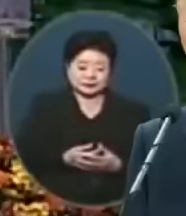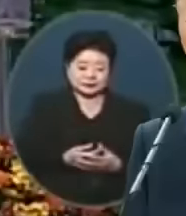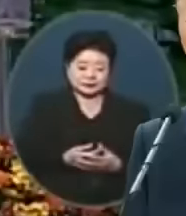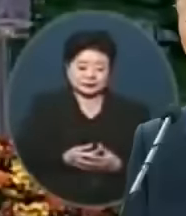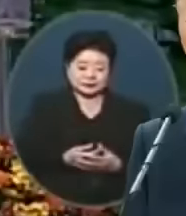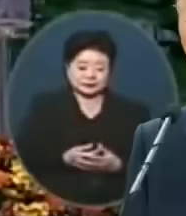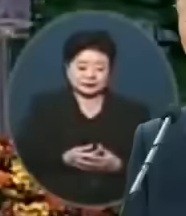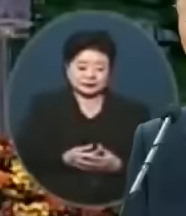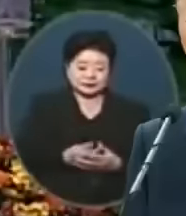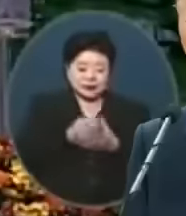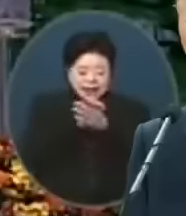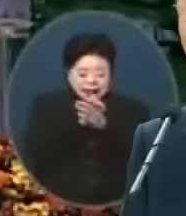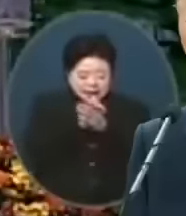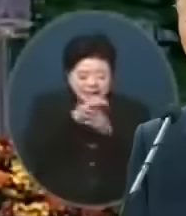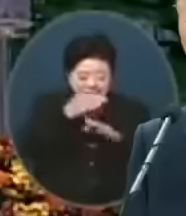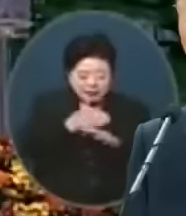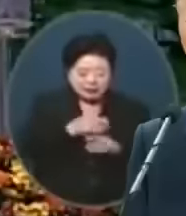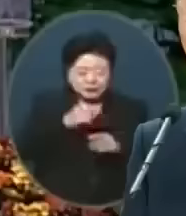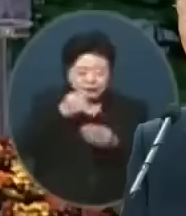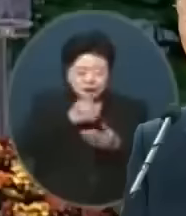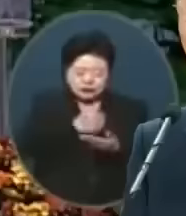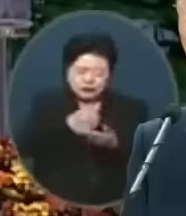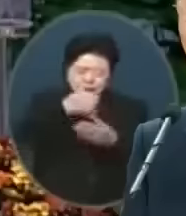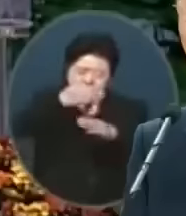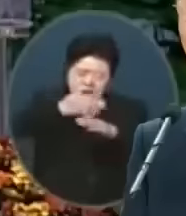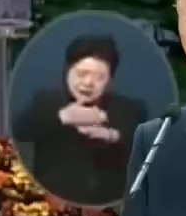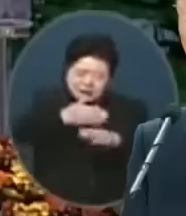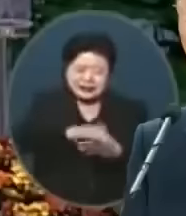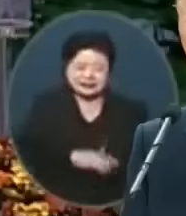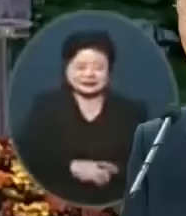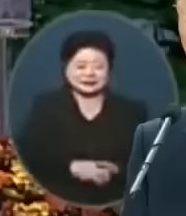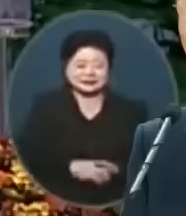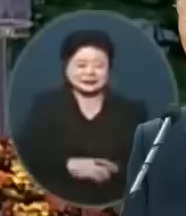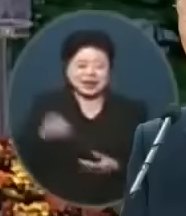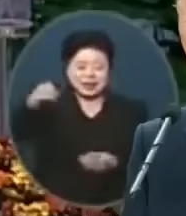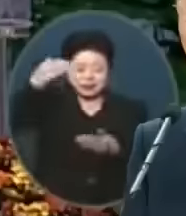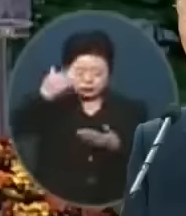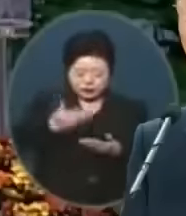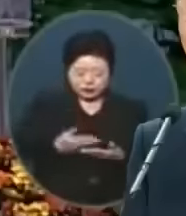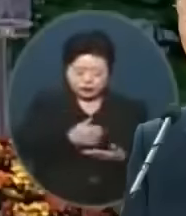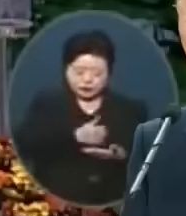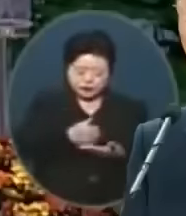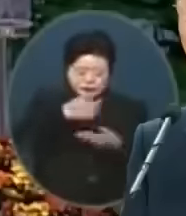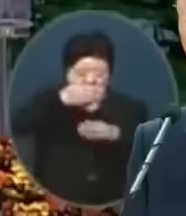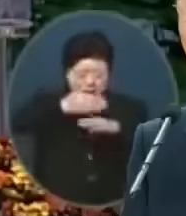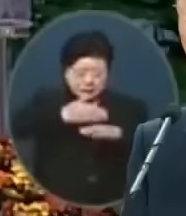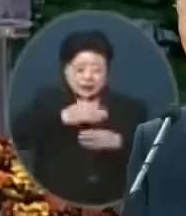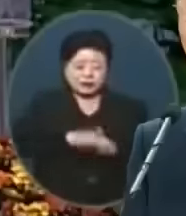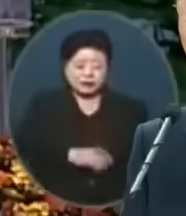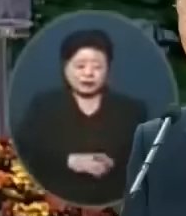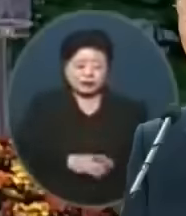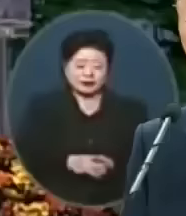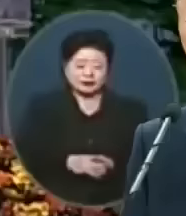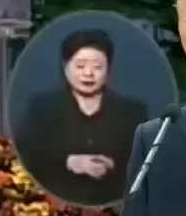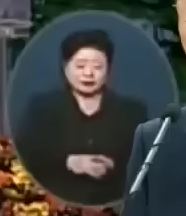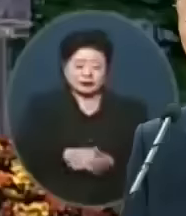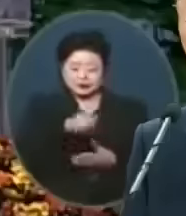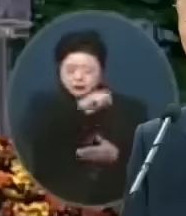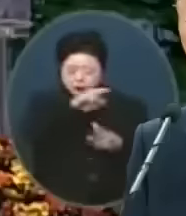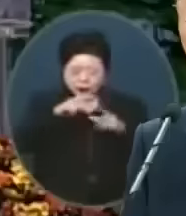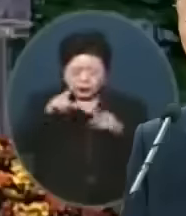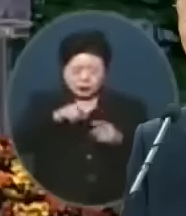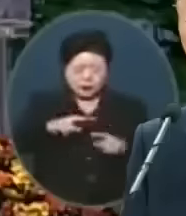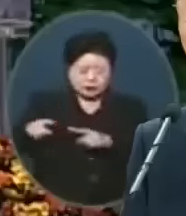기도를 드렸습니다. 구원해 주신 주님 감사하고 햇빛을 주신 주님께 감사하고 일상에서